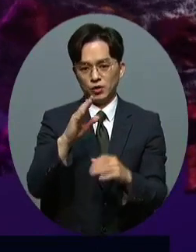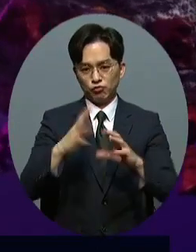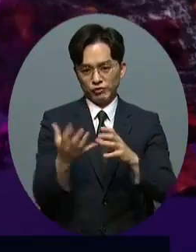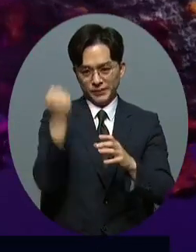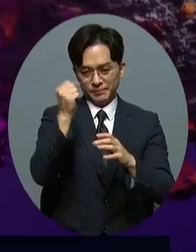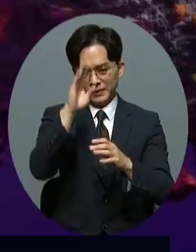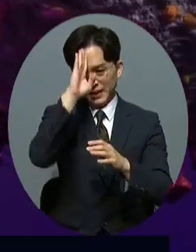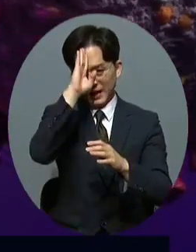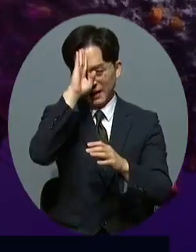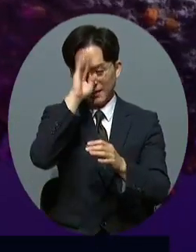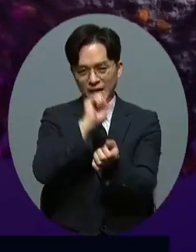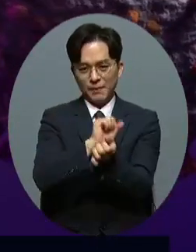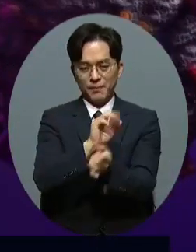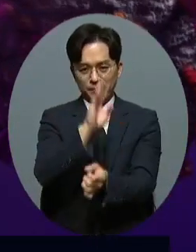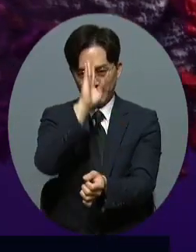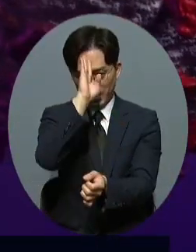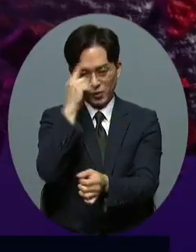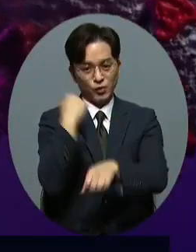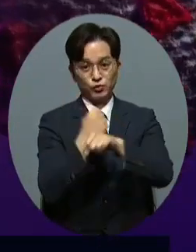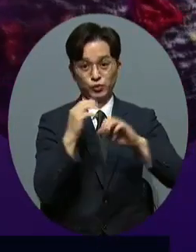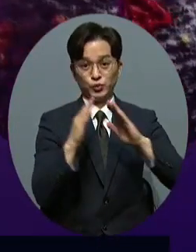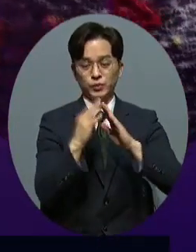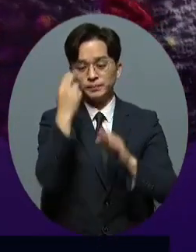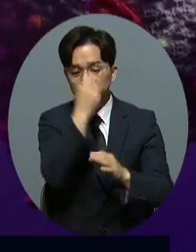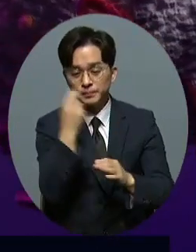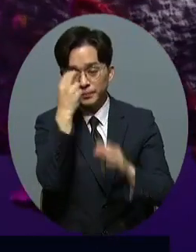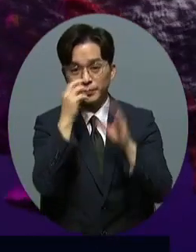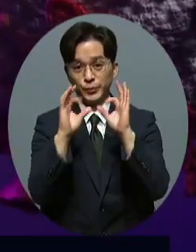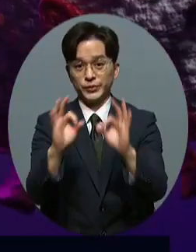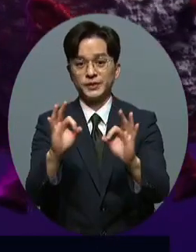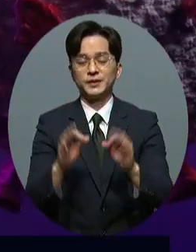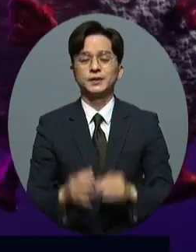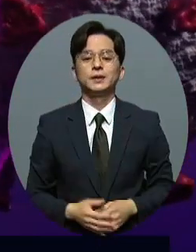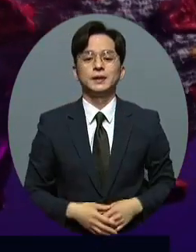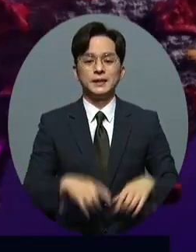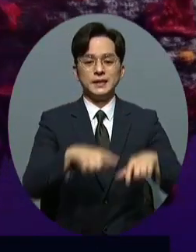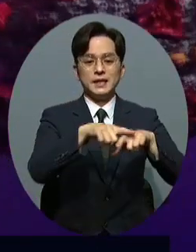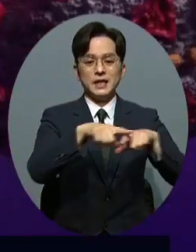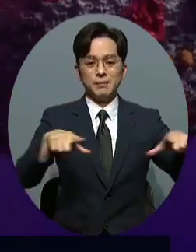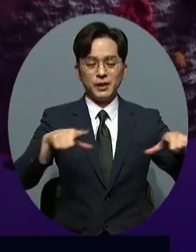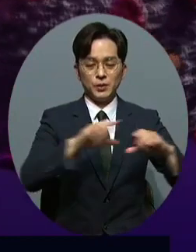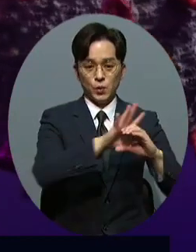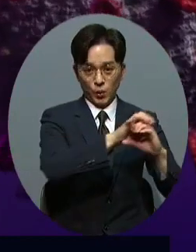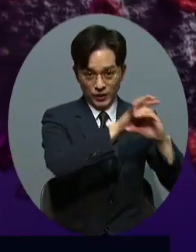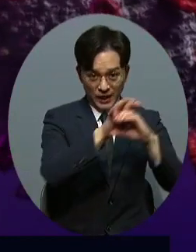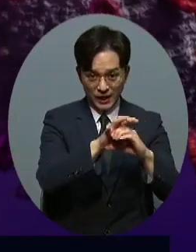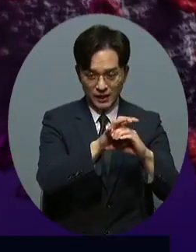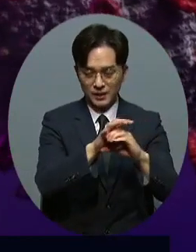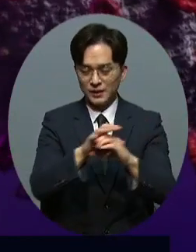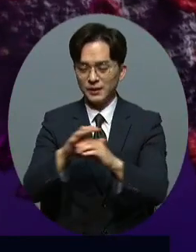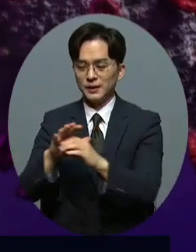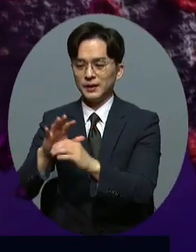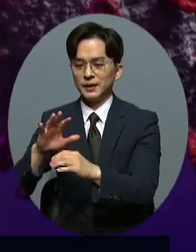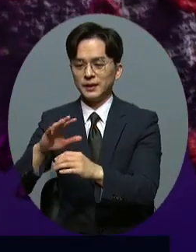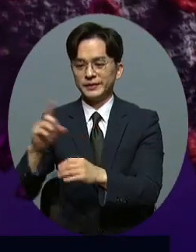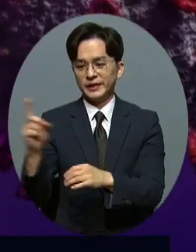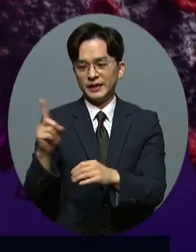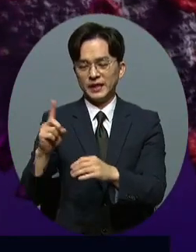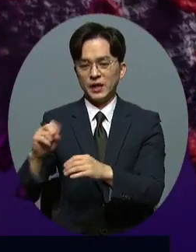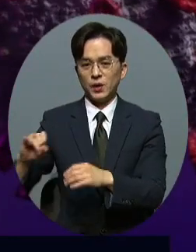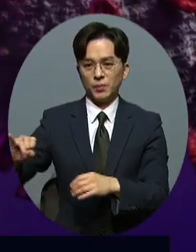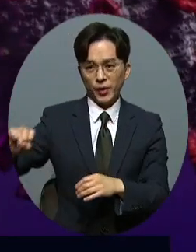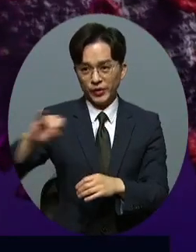국립감염병연구소 연구 결과 백신의 중화항체가 가는 일반 바이러스에 비해 델타 변이에서 최대 4배나 감소하는